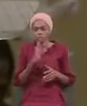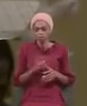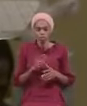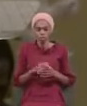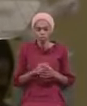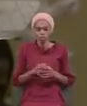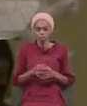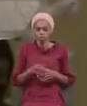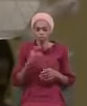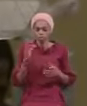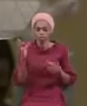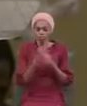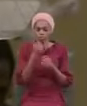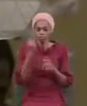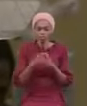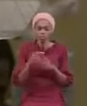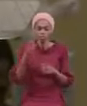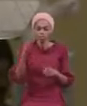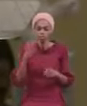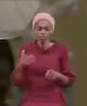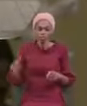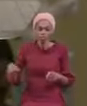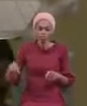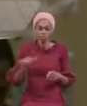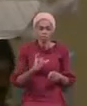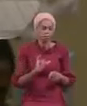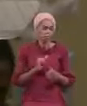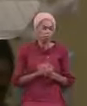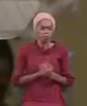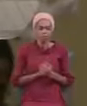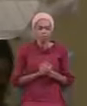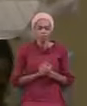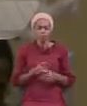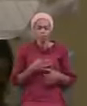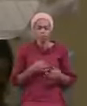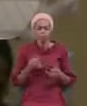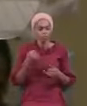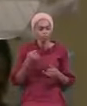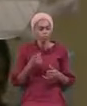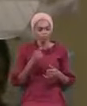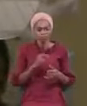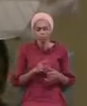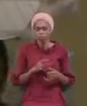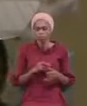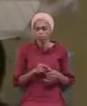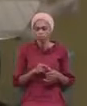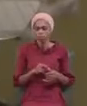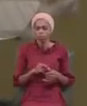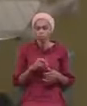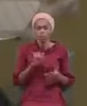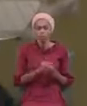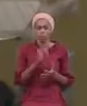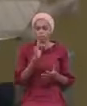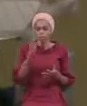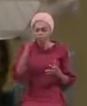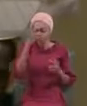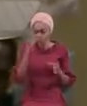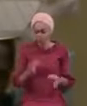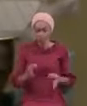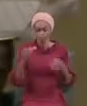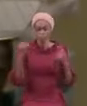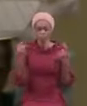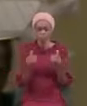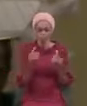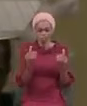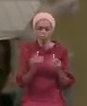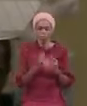indifférent ça c'est une présomption la conséquence c'est que cette personne sera sera donc